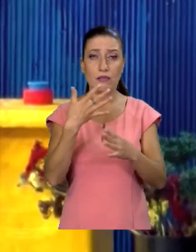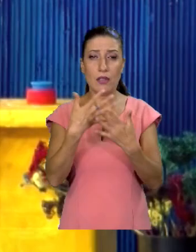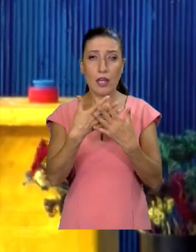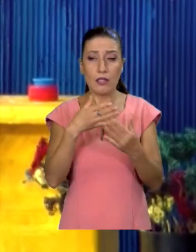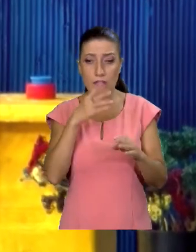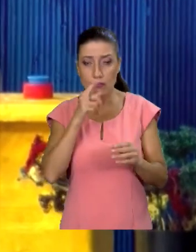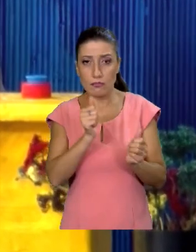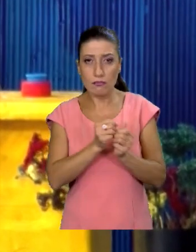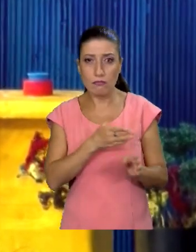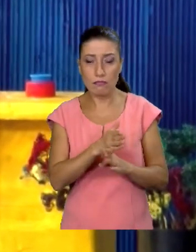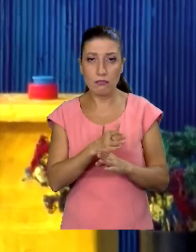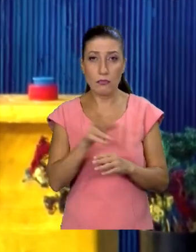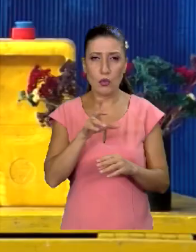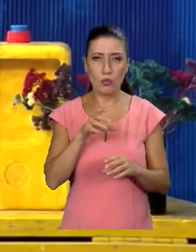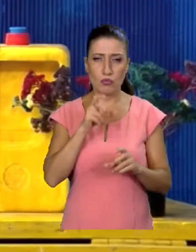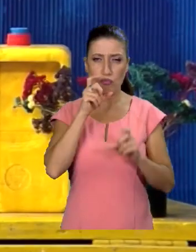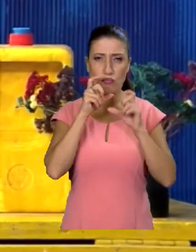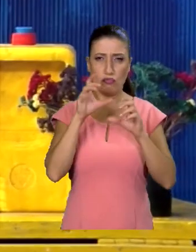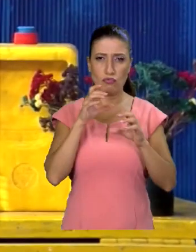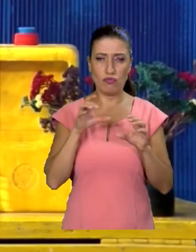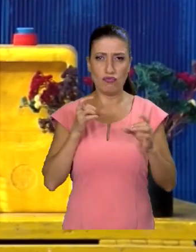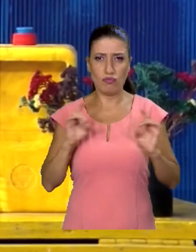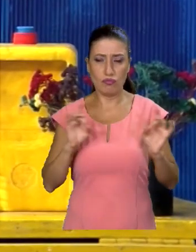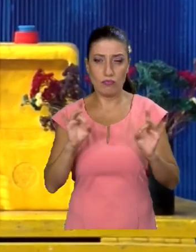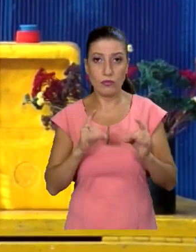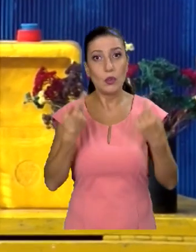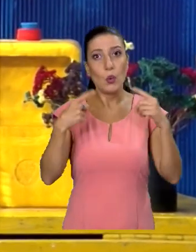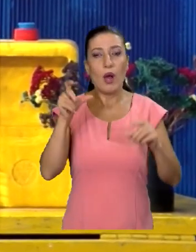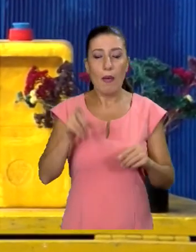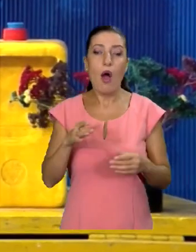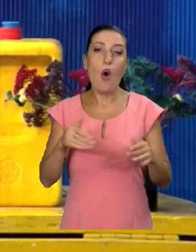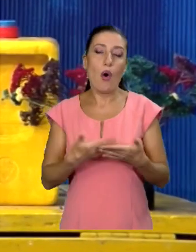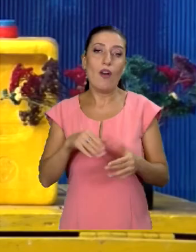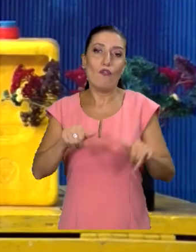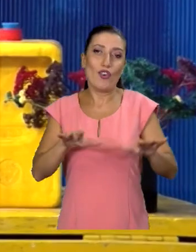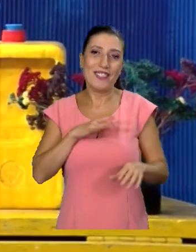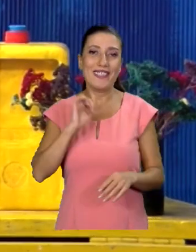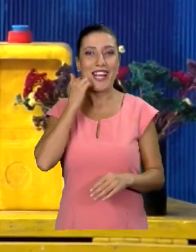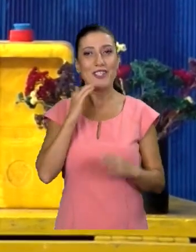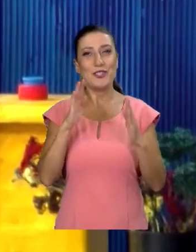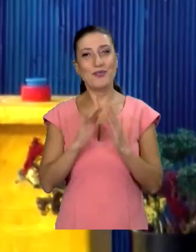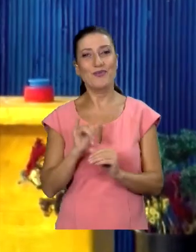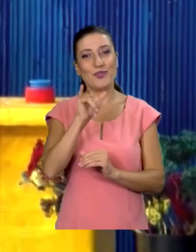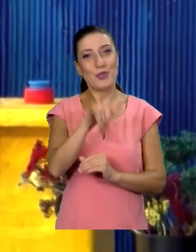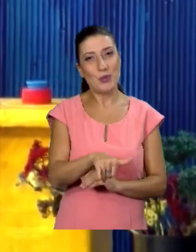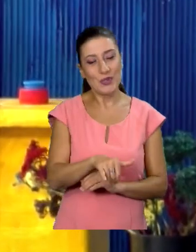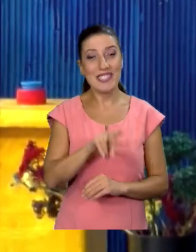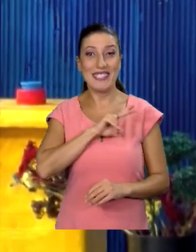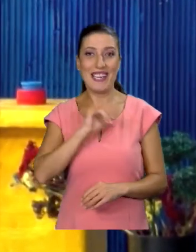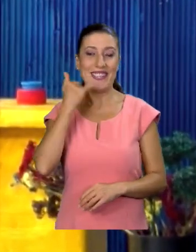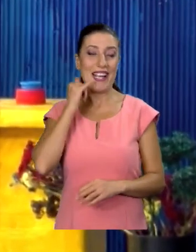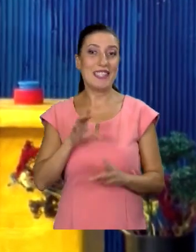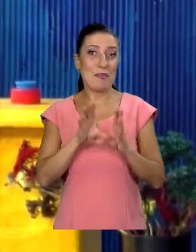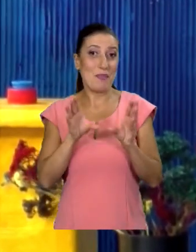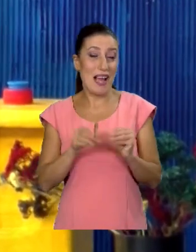martura grmrumen Cam asenc mi urișe, vor oșele gnal ir taticin hiur, vor ir sireli taticii